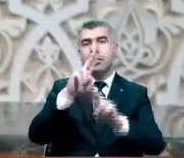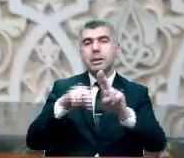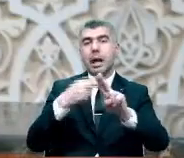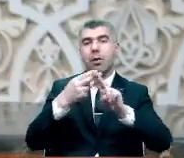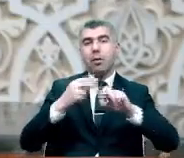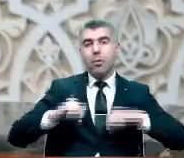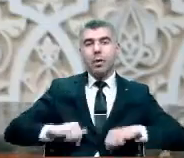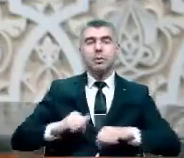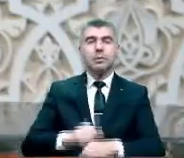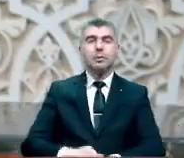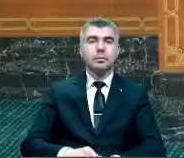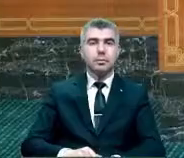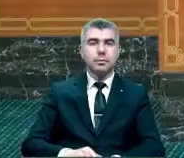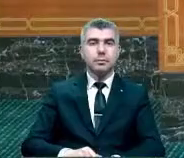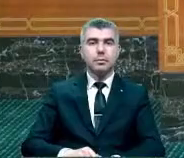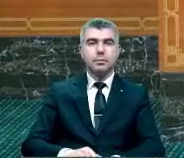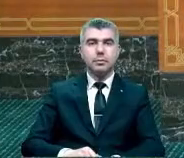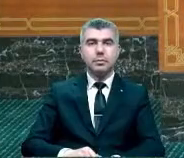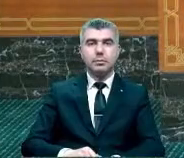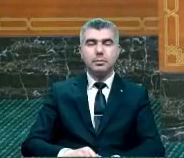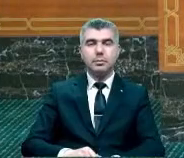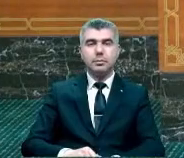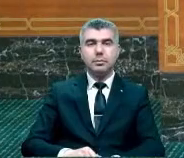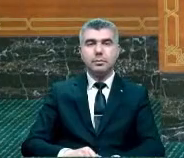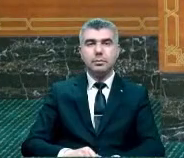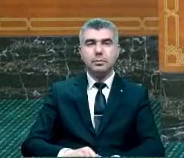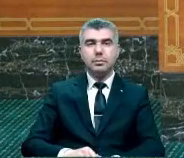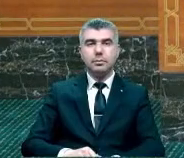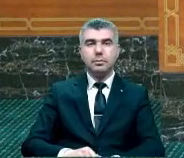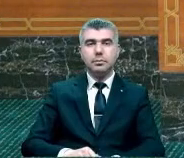سيد الوزير، تفضل سيد الوزير.